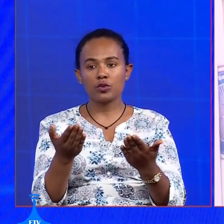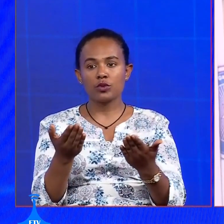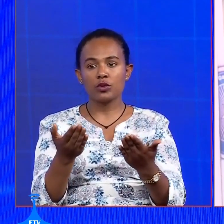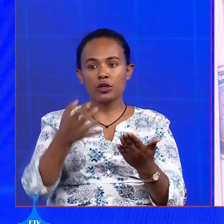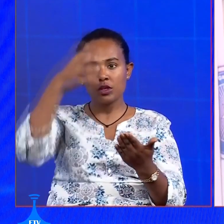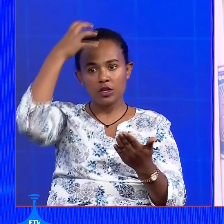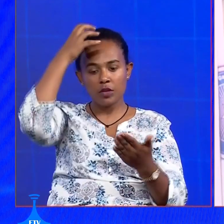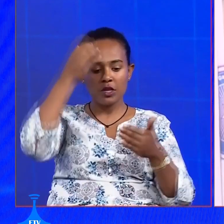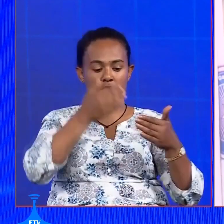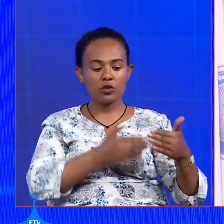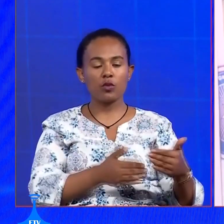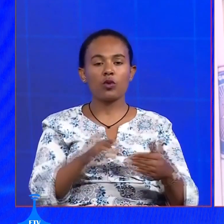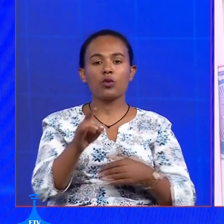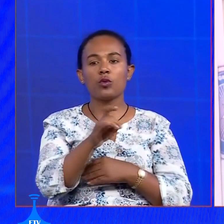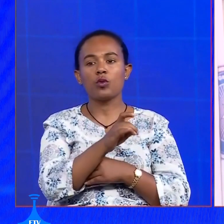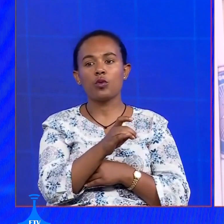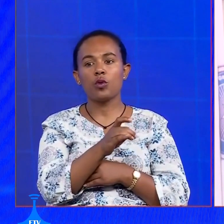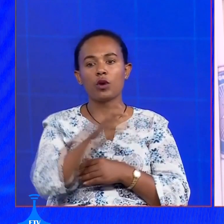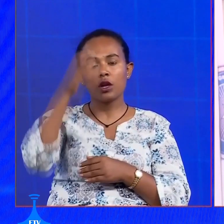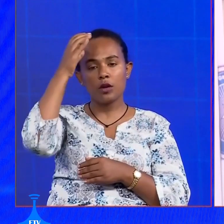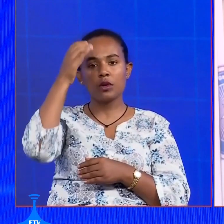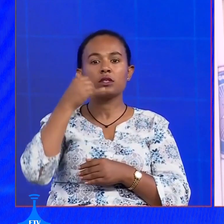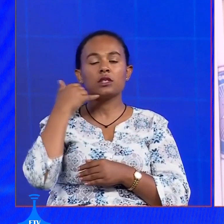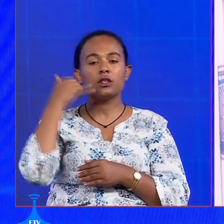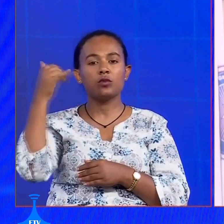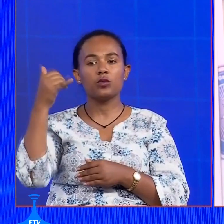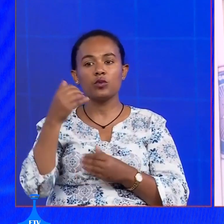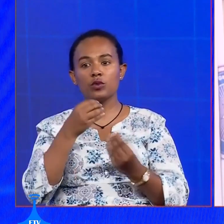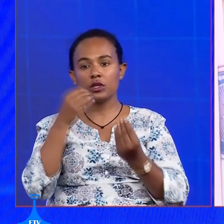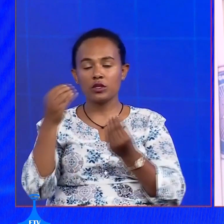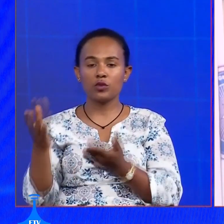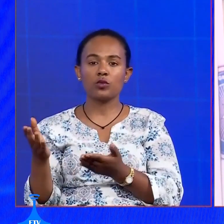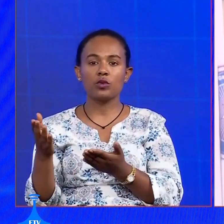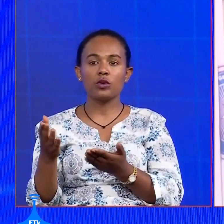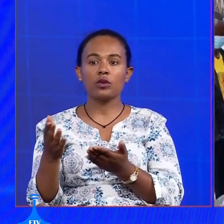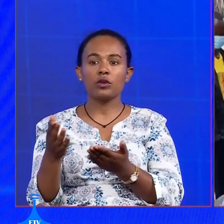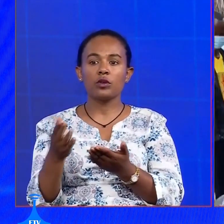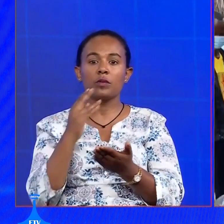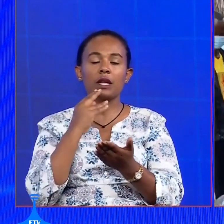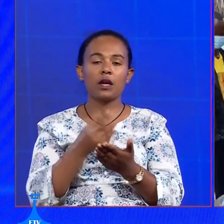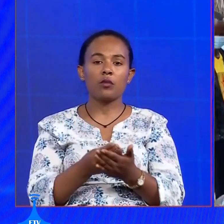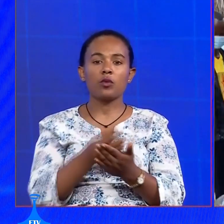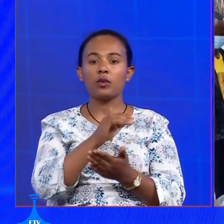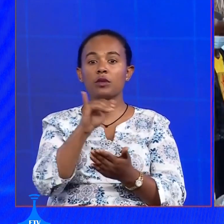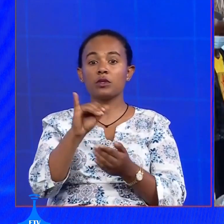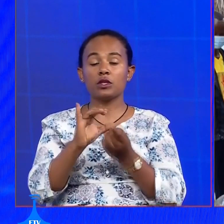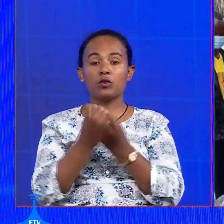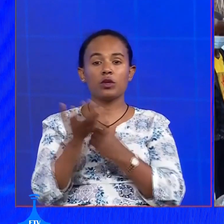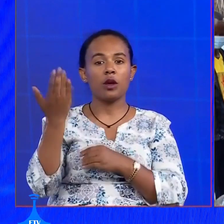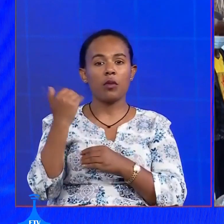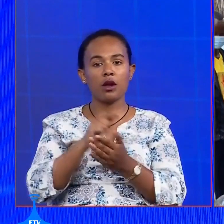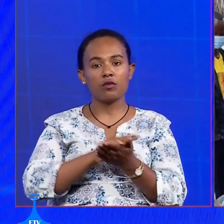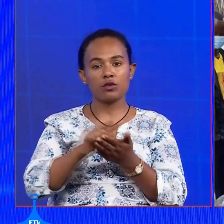ከመንግስት ጎን ሆኖም ተቆማም ለመንግስት እየደወሉን እየሰጡን ቢሰጡን መልካም ነው። በተመሳሳይ መልኩ ባለፈው